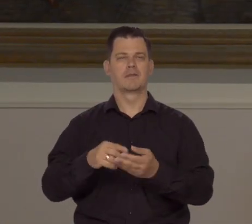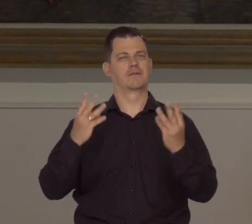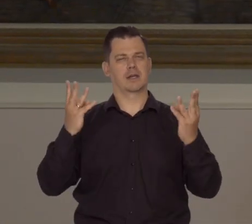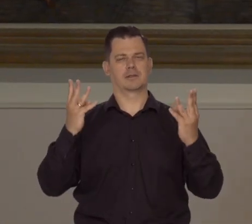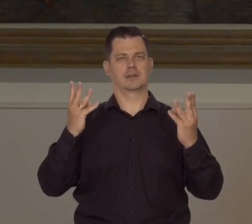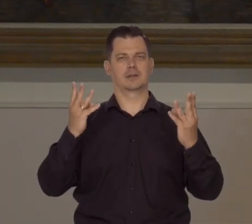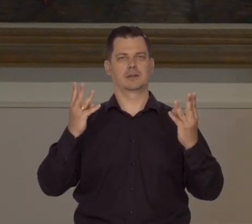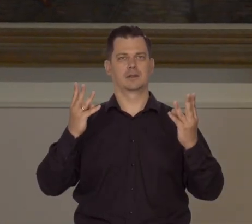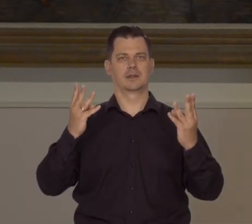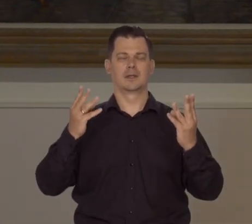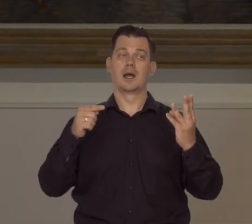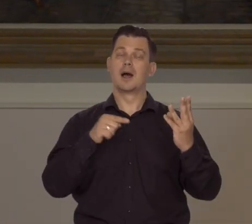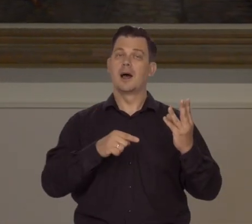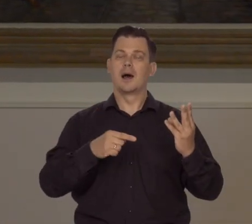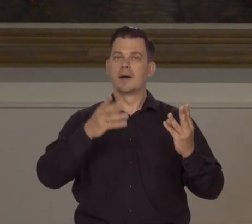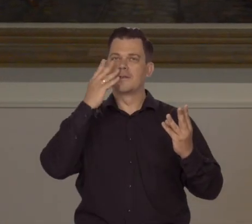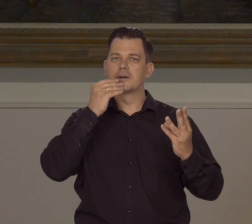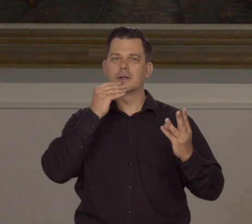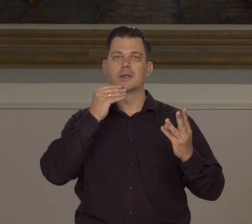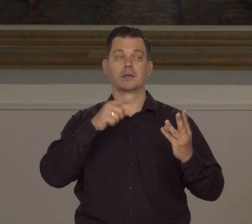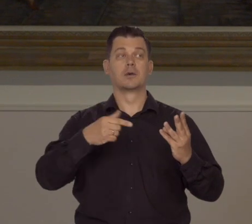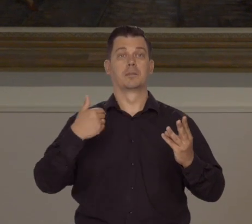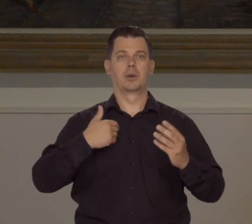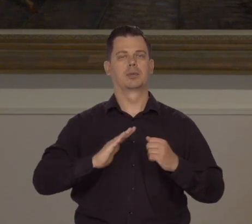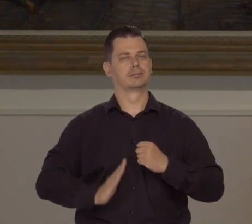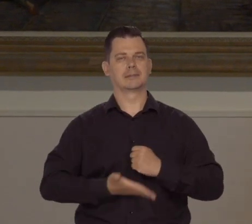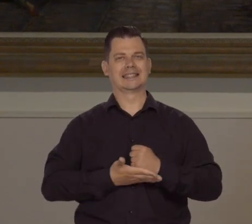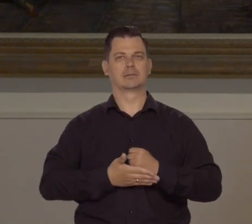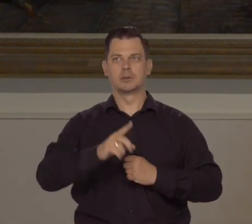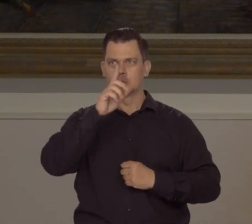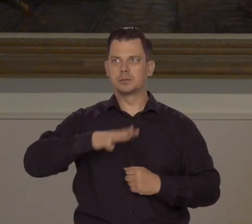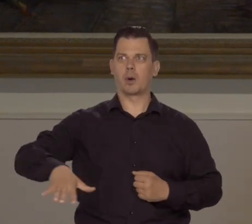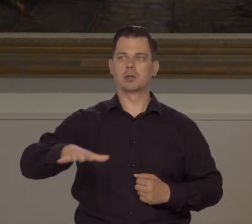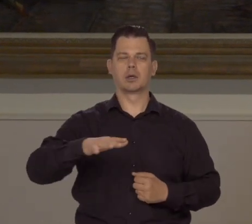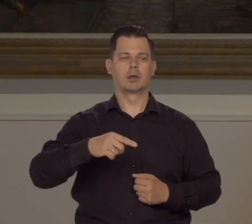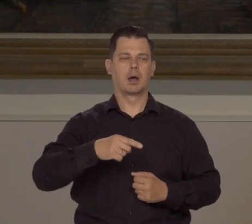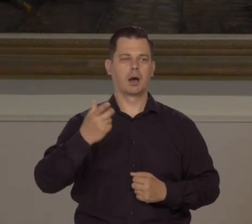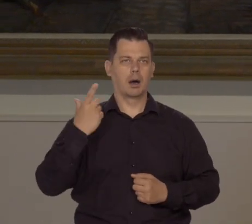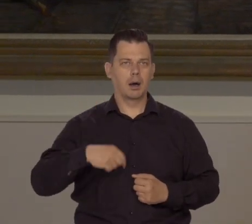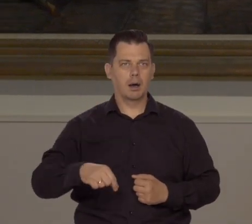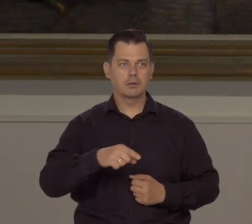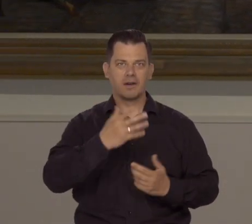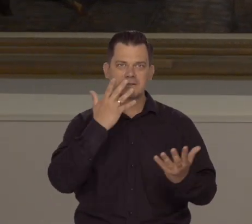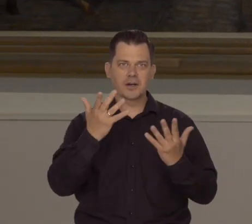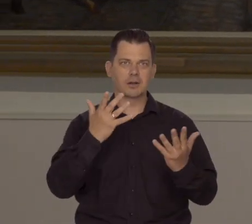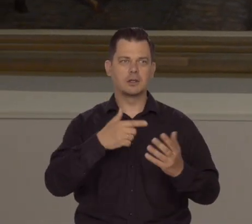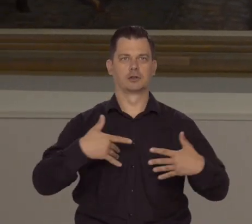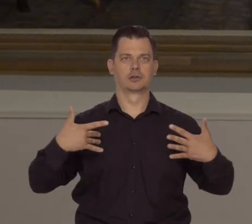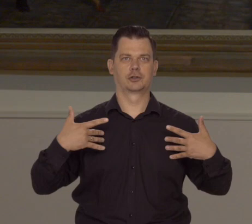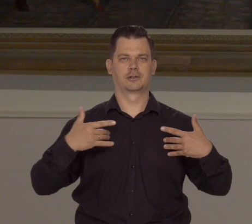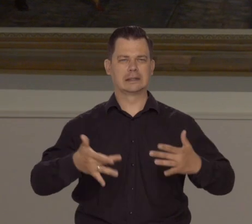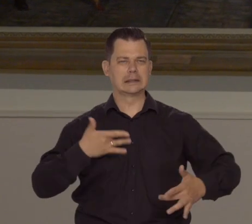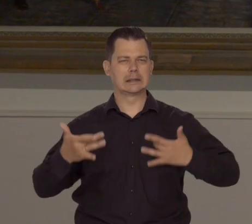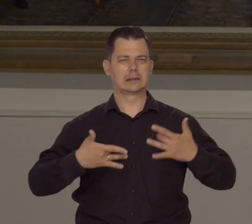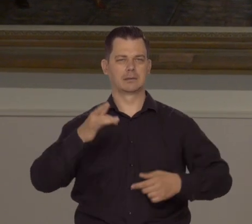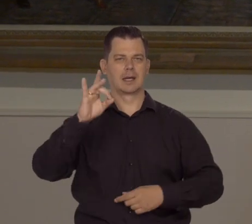się kluczowe, ponieważ były podstawą społecznych wyobrażeń o tym, jak wyglądało życie w